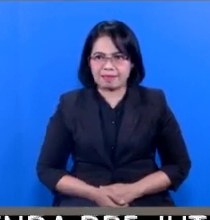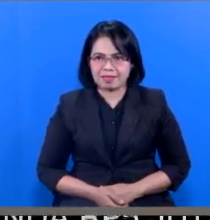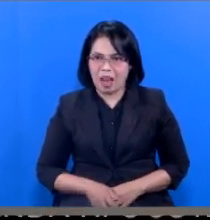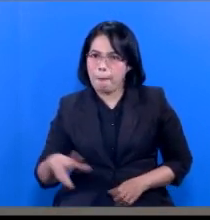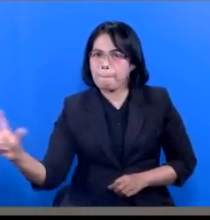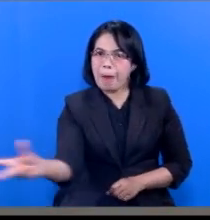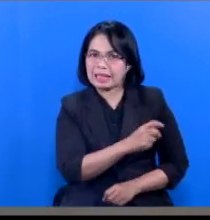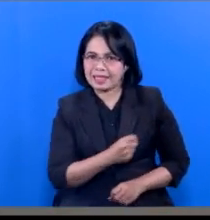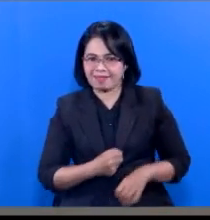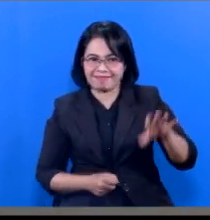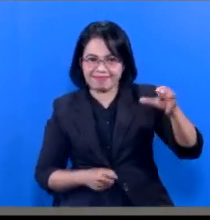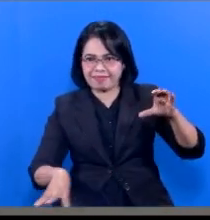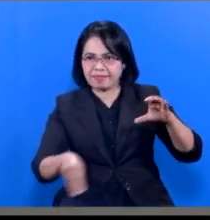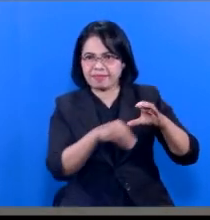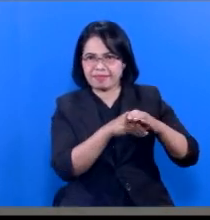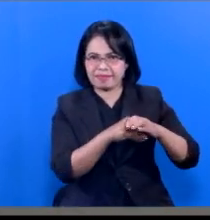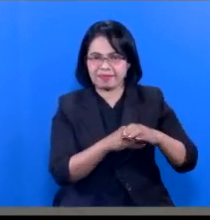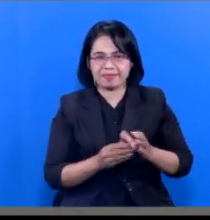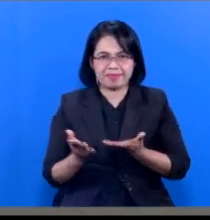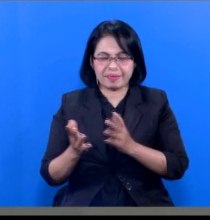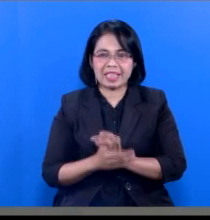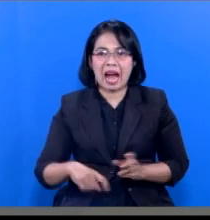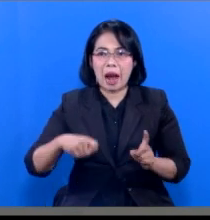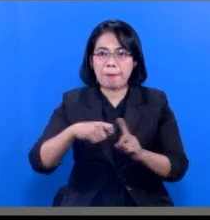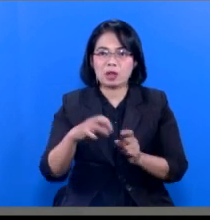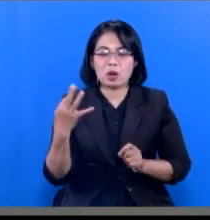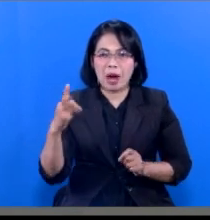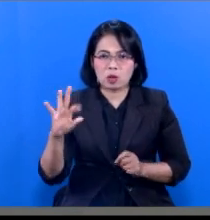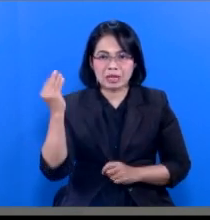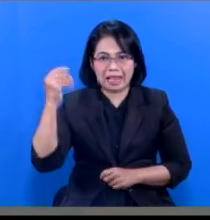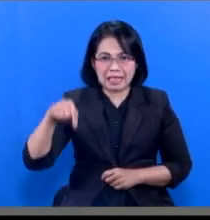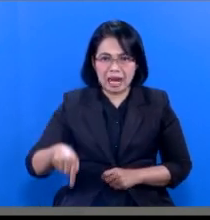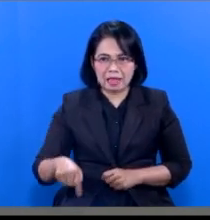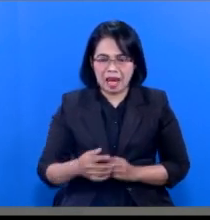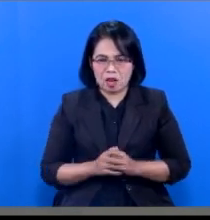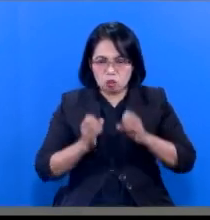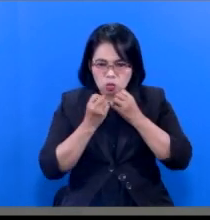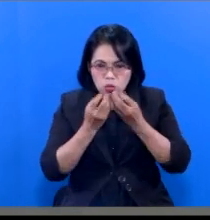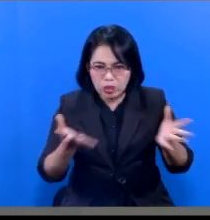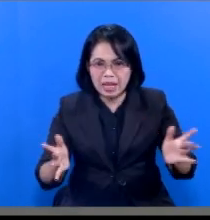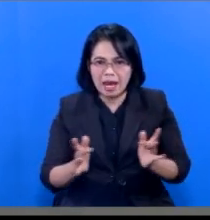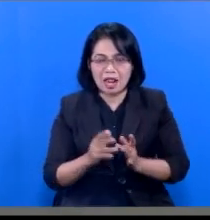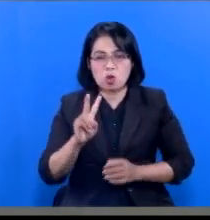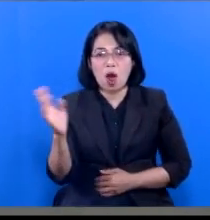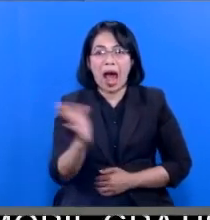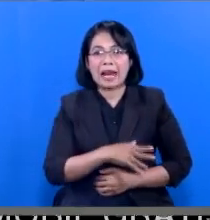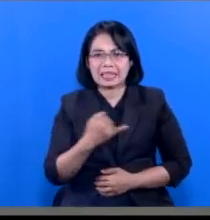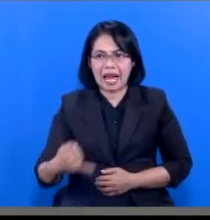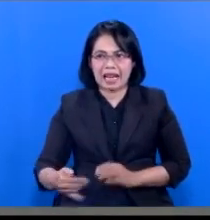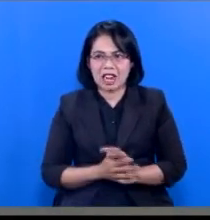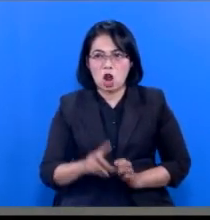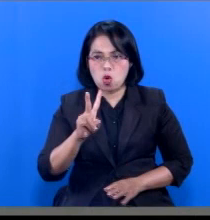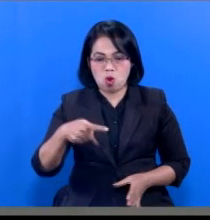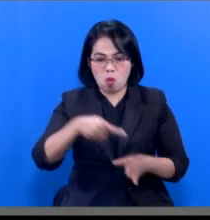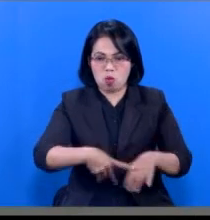Penjamretan yang terekam CCTV di Kelurahan Pulo, Kebayoran Baru, Jakarta Selatan ini viral dalam 2 hari terakhir. Dua pelaku berboncengan sepeda